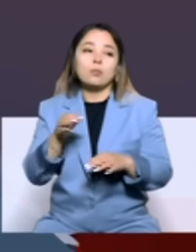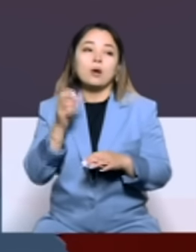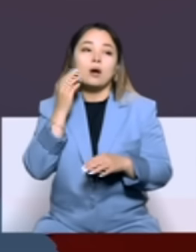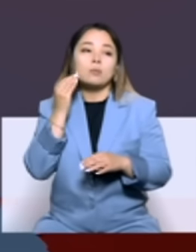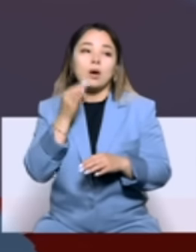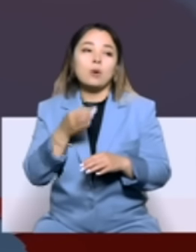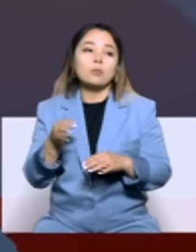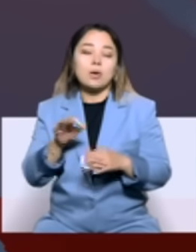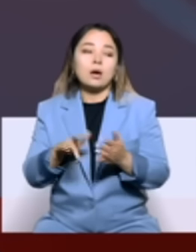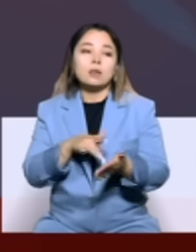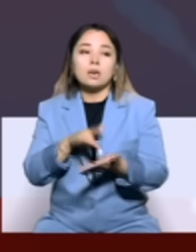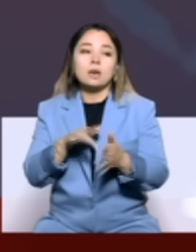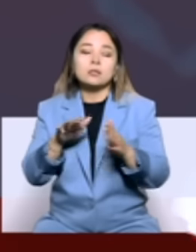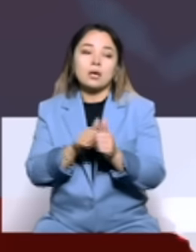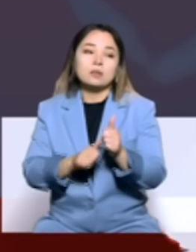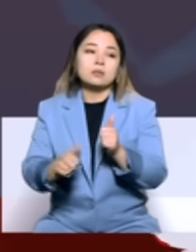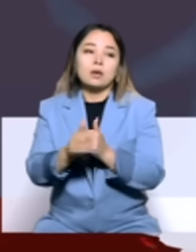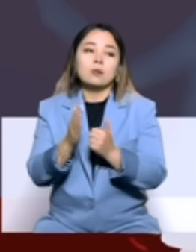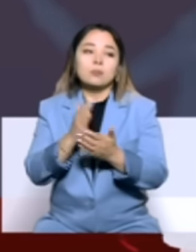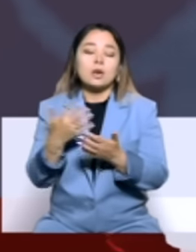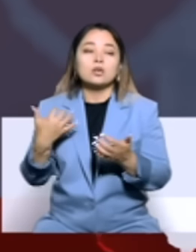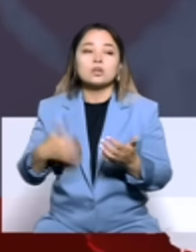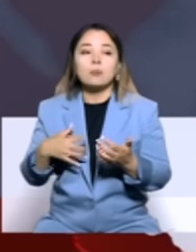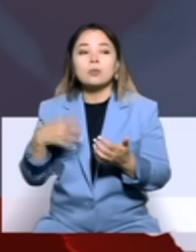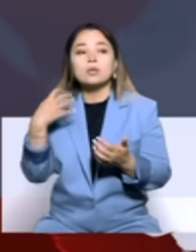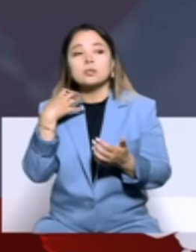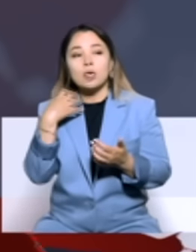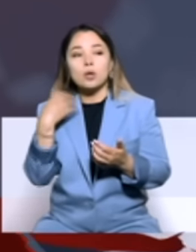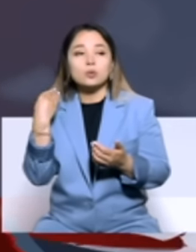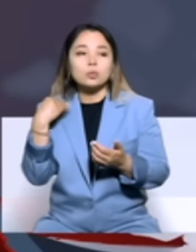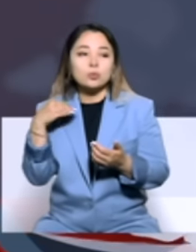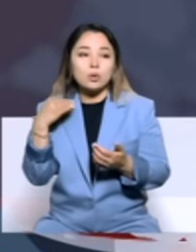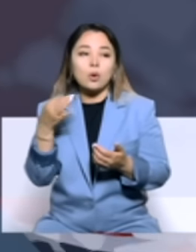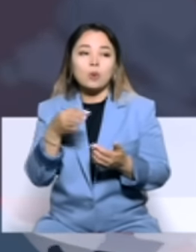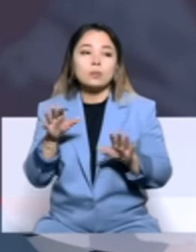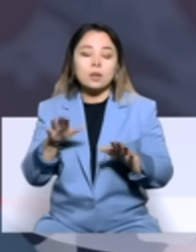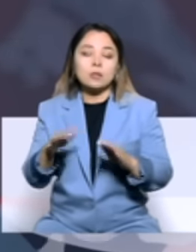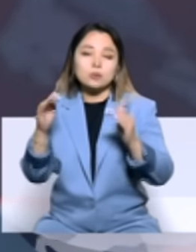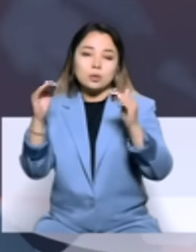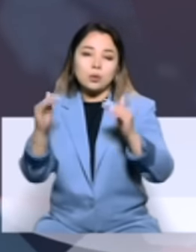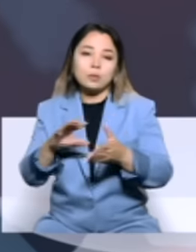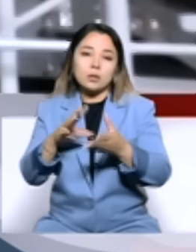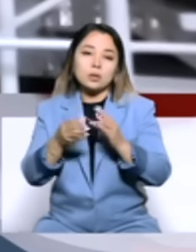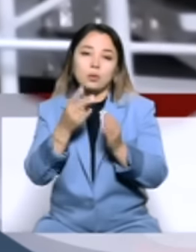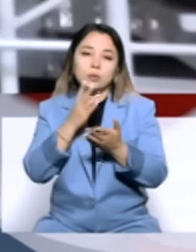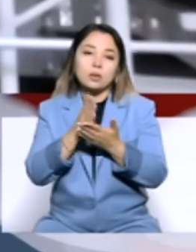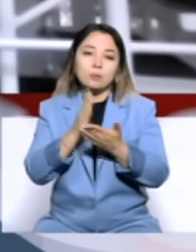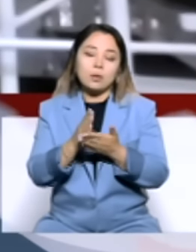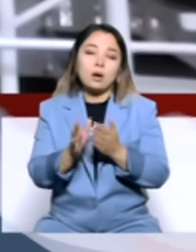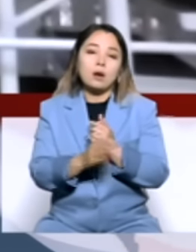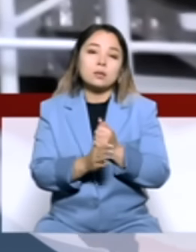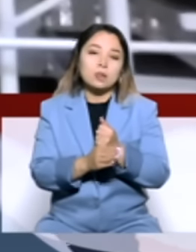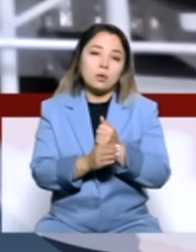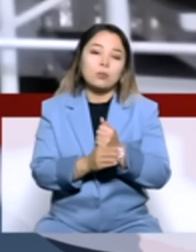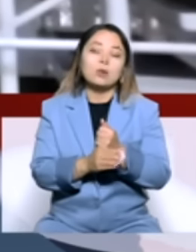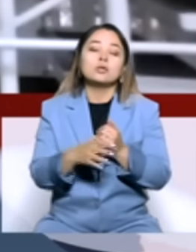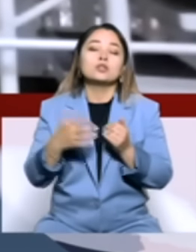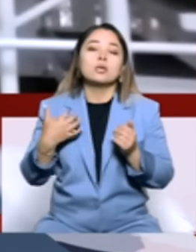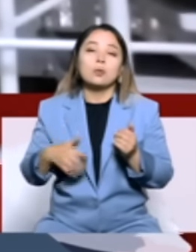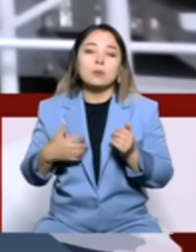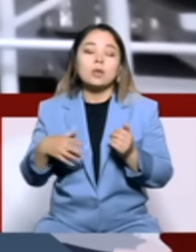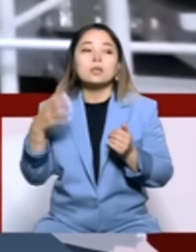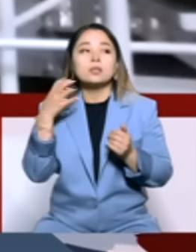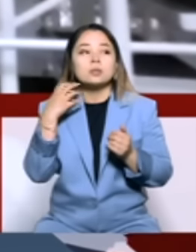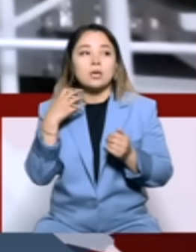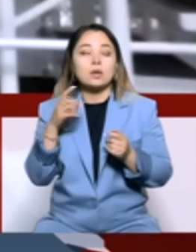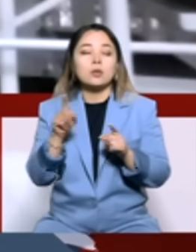Алматы мен Астана қалалары көш бастап тұр. Ал Жамбыл, Қызылорда және Түркістан өңірі төменірек нәтиже көрсеткен. Атырау, Жамбыл,